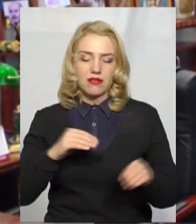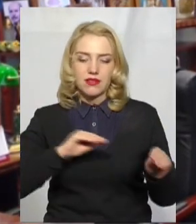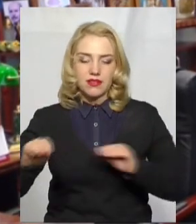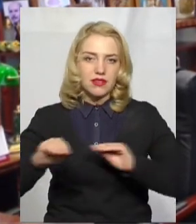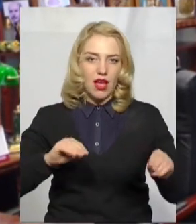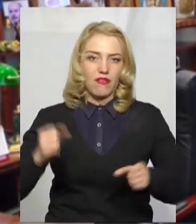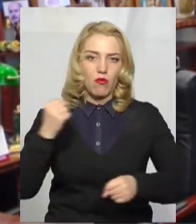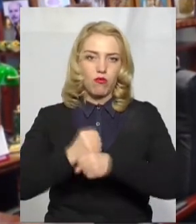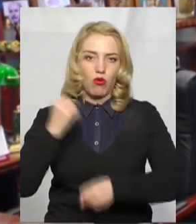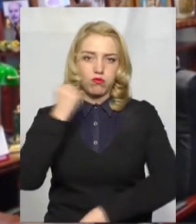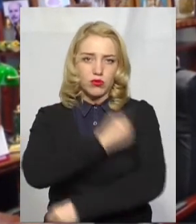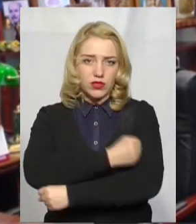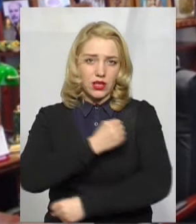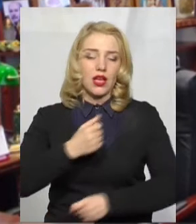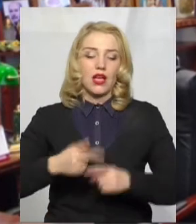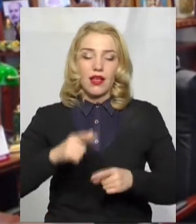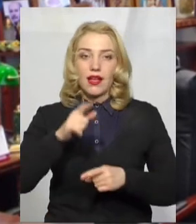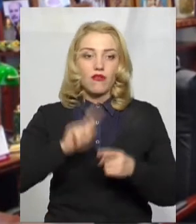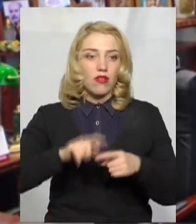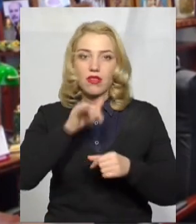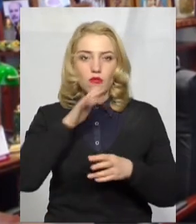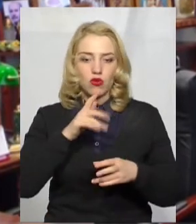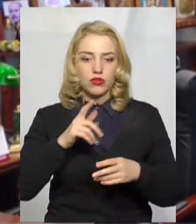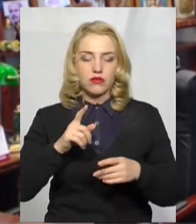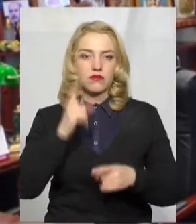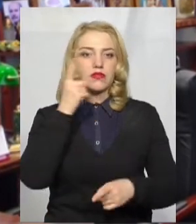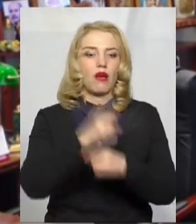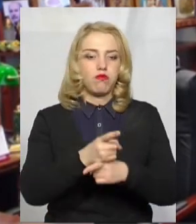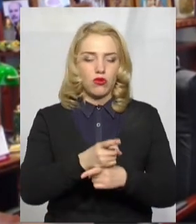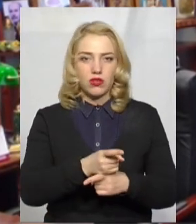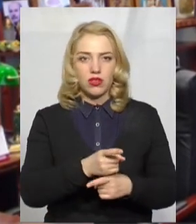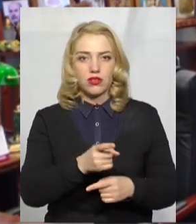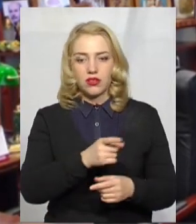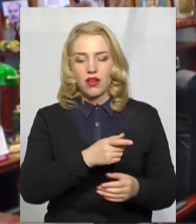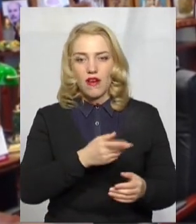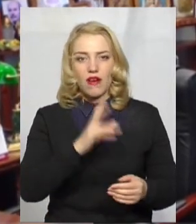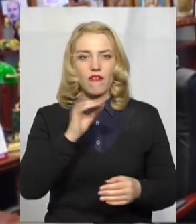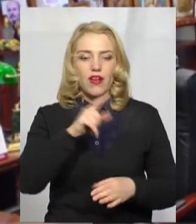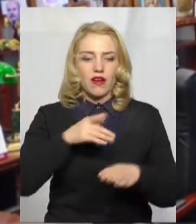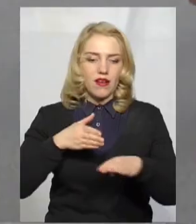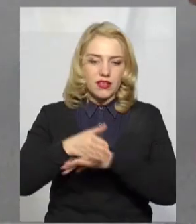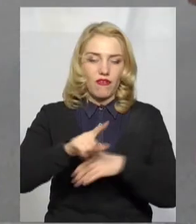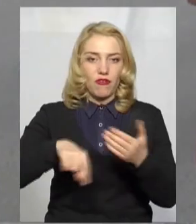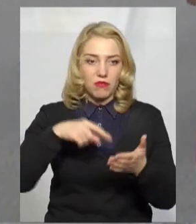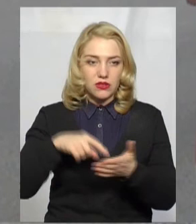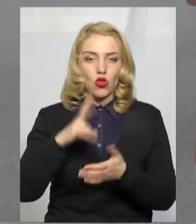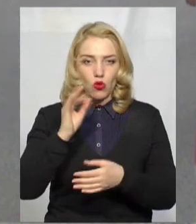Блокпости не можуть, скажімо, втримати людину чи не пустити її в місто, але блокпости будуть це обмежувати.